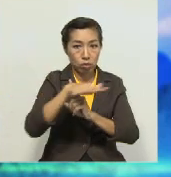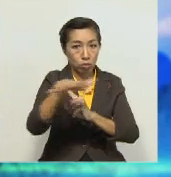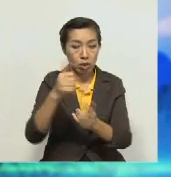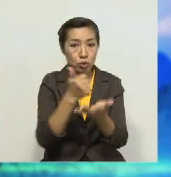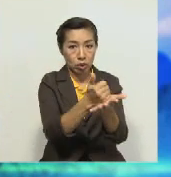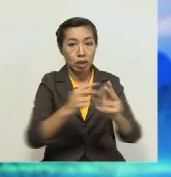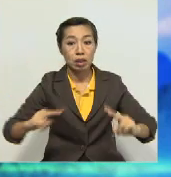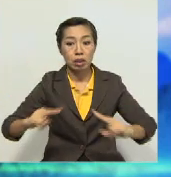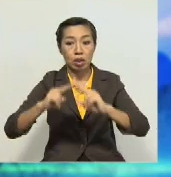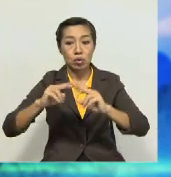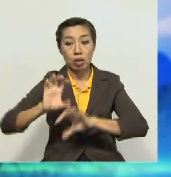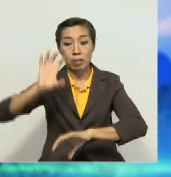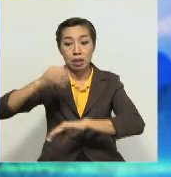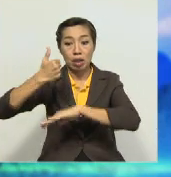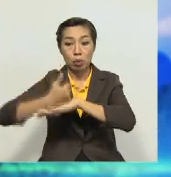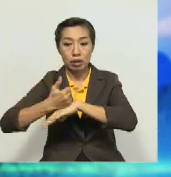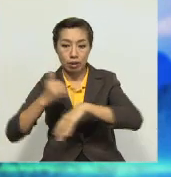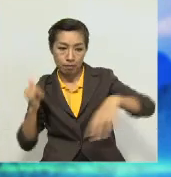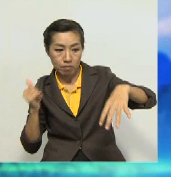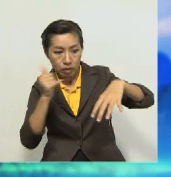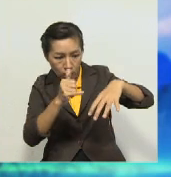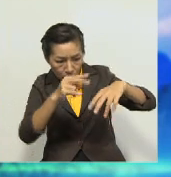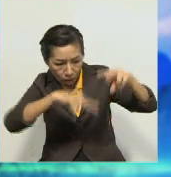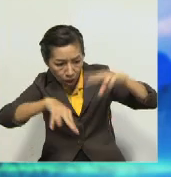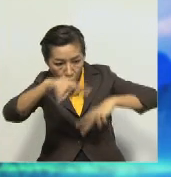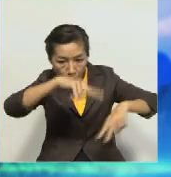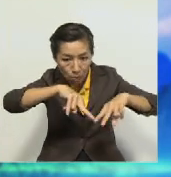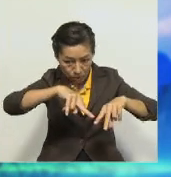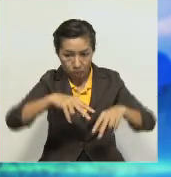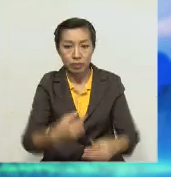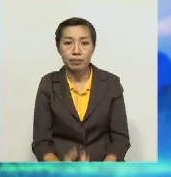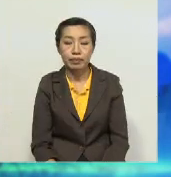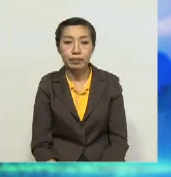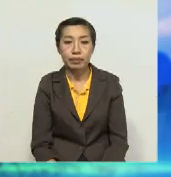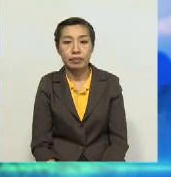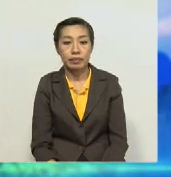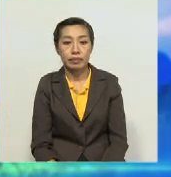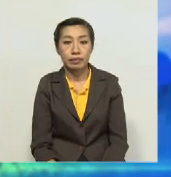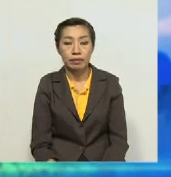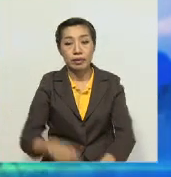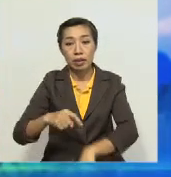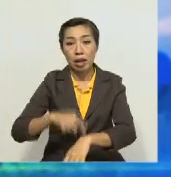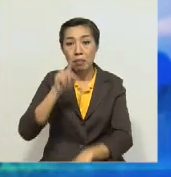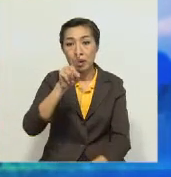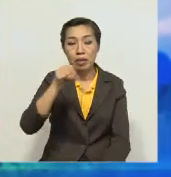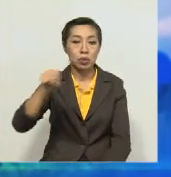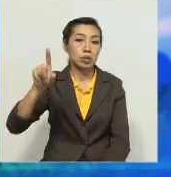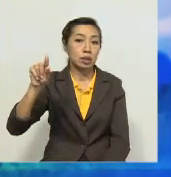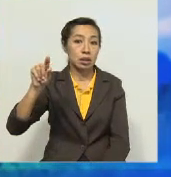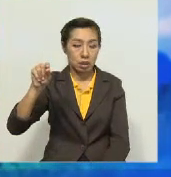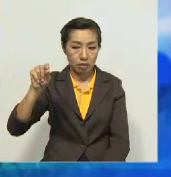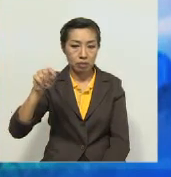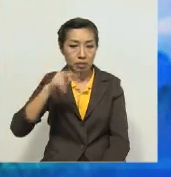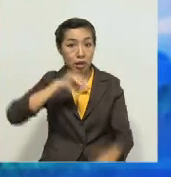รัฐบนตรีว่าการกระทรงมหาทย์เข้าสำรวจถ้ำหลวงคุณน้ำนางนอนเวลา 13 น.ร. 20 น.